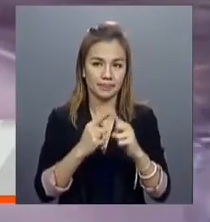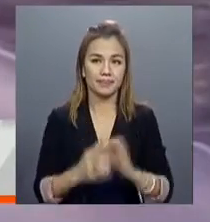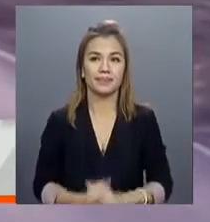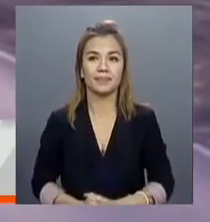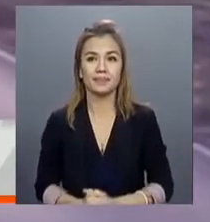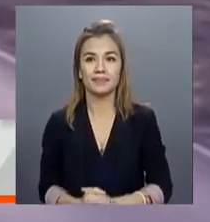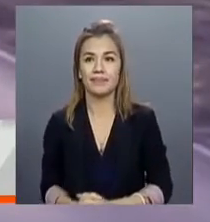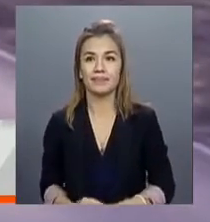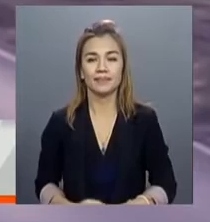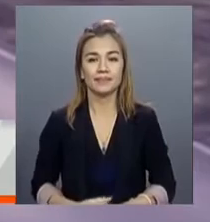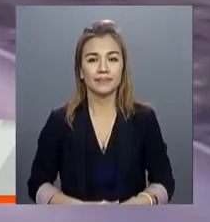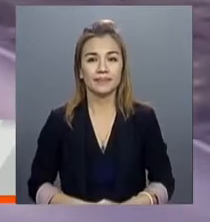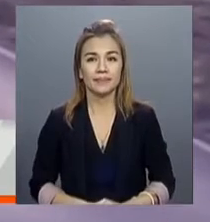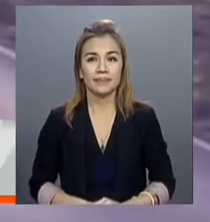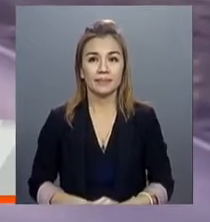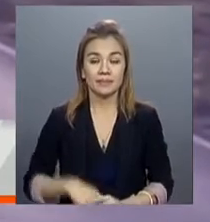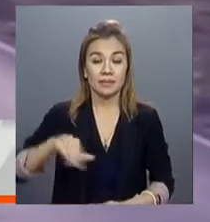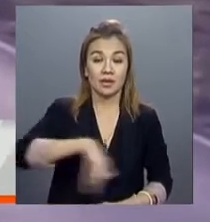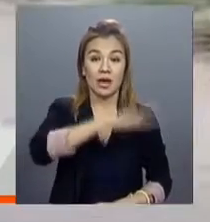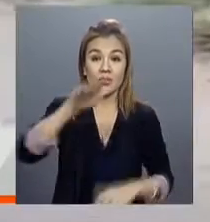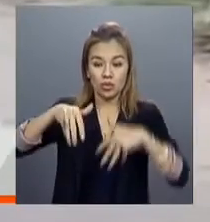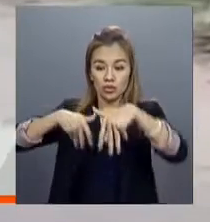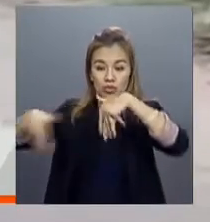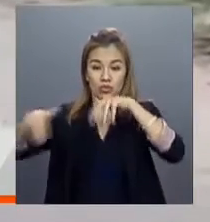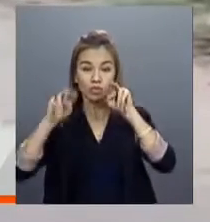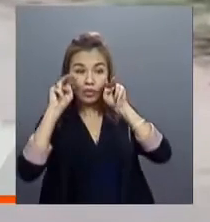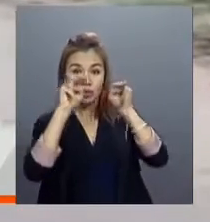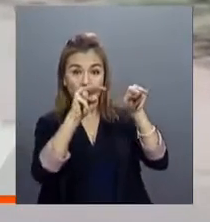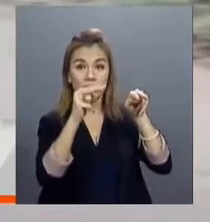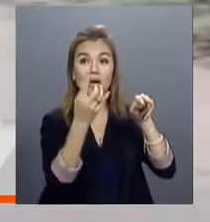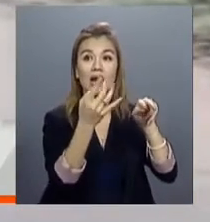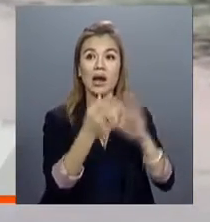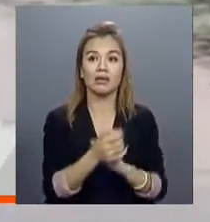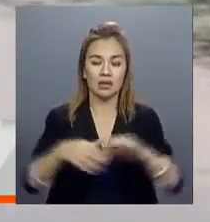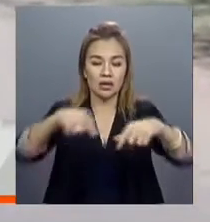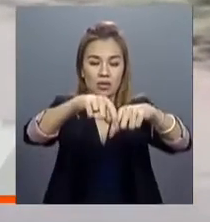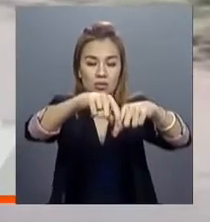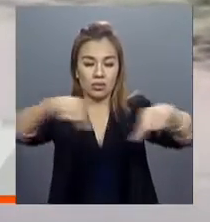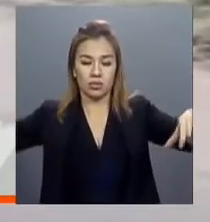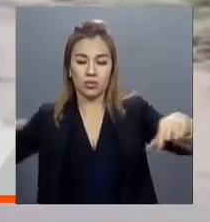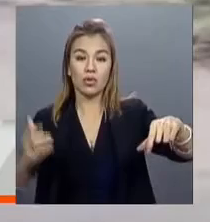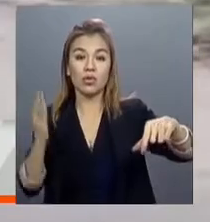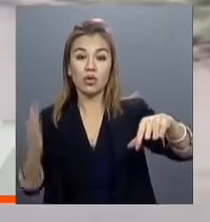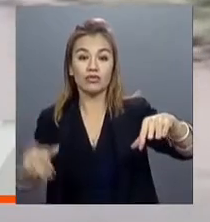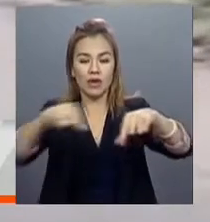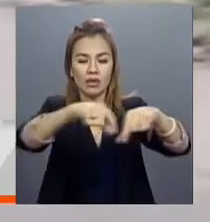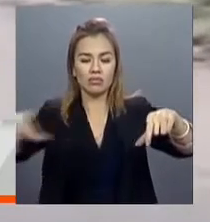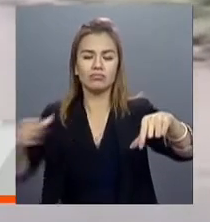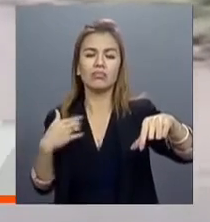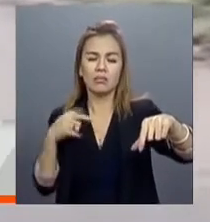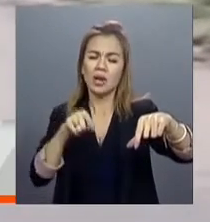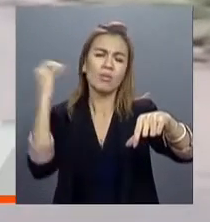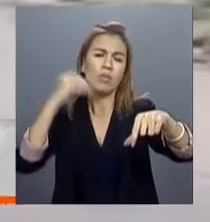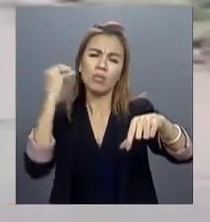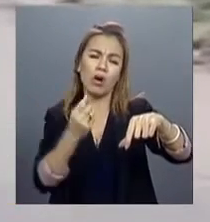เจ็บขณะที่ประชาชนที่อยู่บริเวณที่เกิดเหตุยืนยันว่าทางข้ามทางรถไฟนี้นะคะเคยเกิดอุบัติเหตุลักษณะนี้